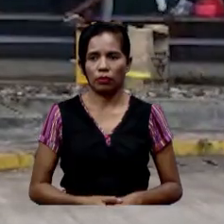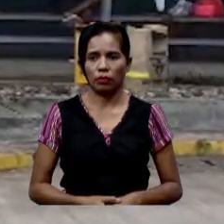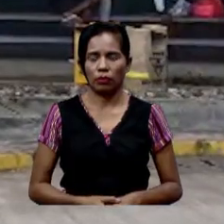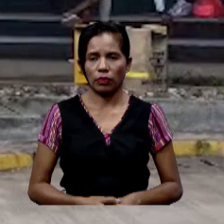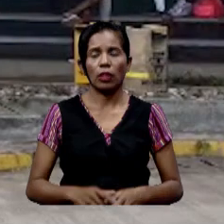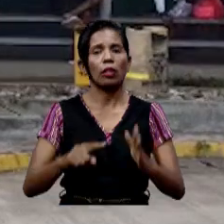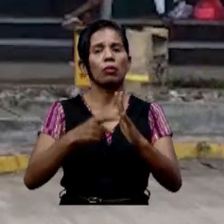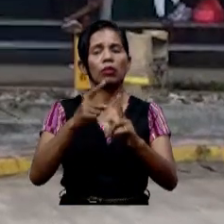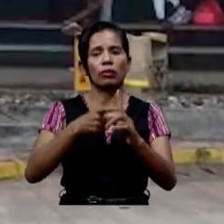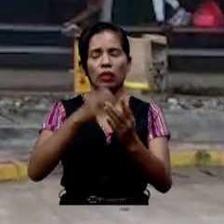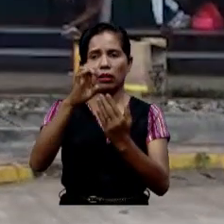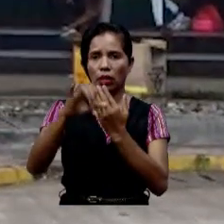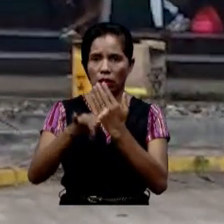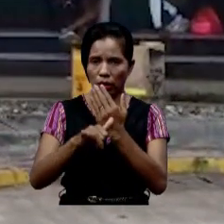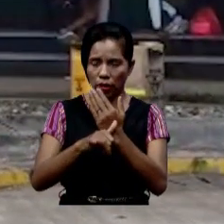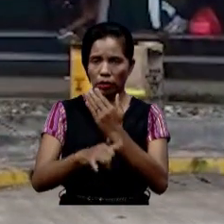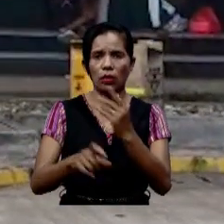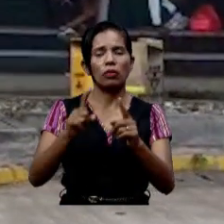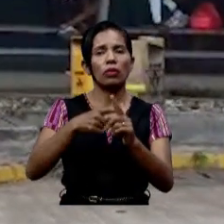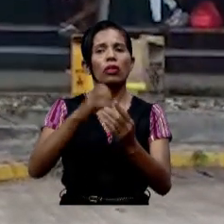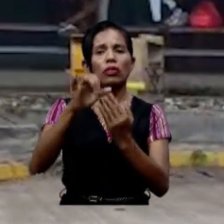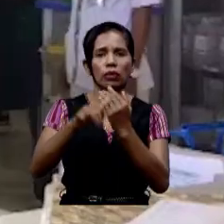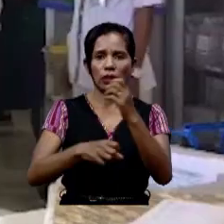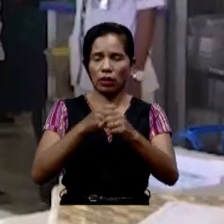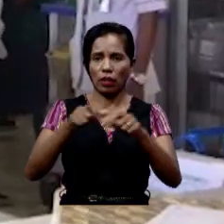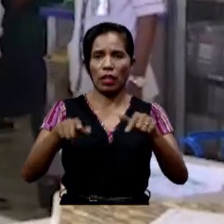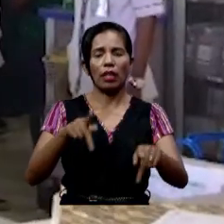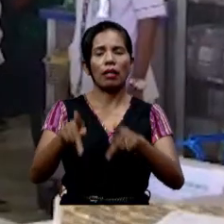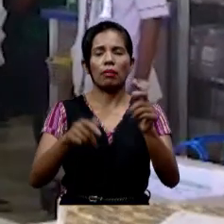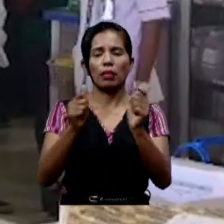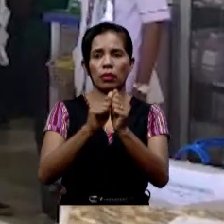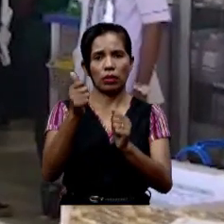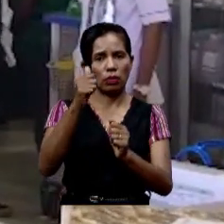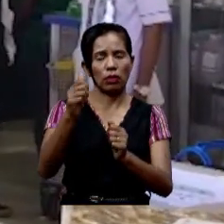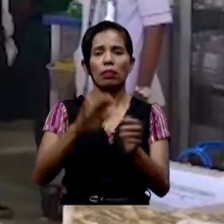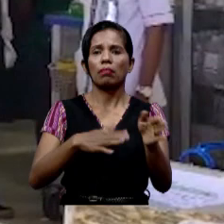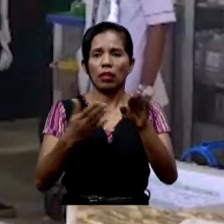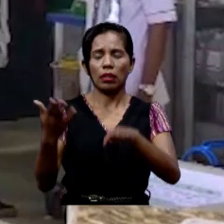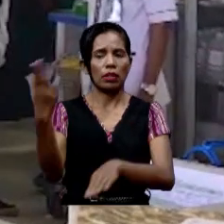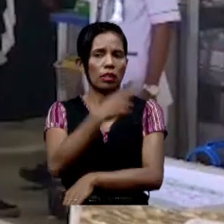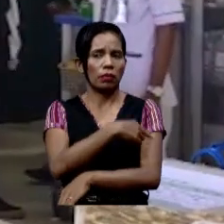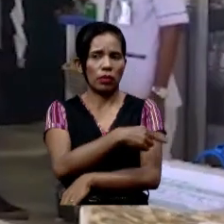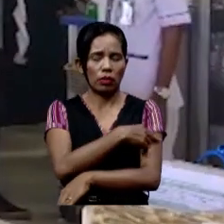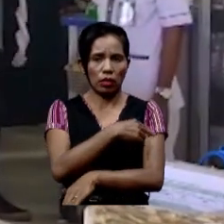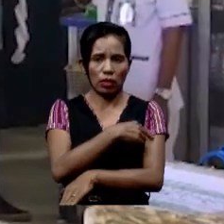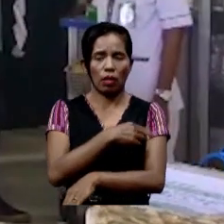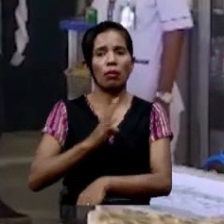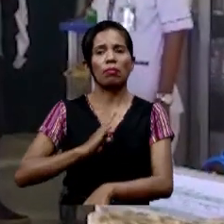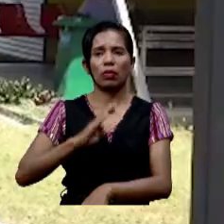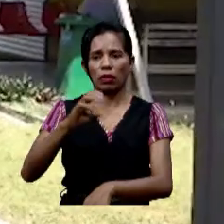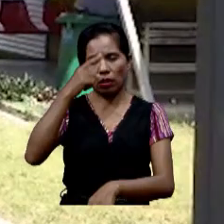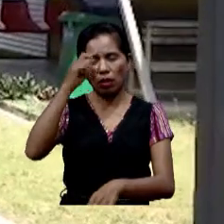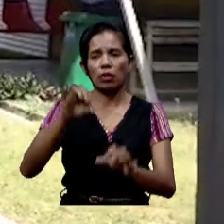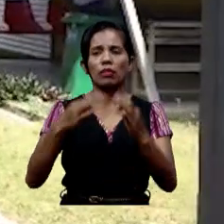Hahu si Fulan Zaneiro to Fulan Zunyu Tinane, emana in Sanulo Mate, i Hospital Regional Eduardo Simenis ka Horex Bacau, tamba